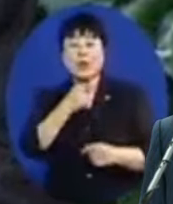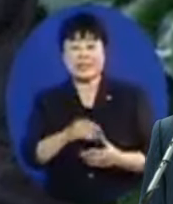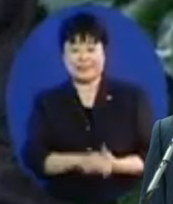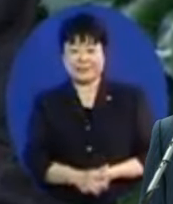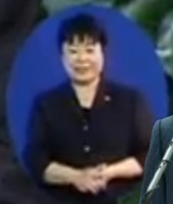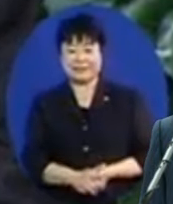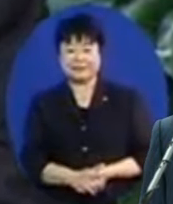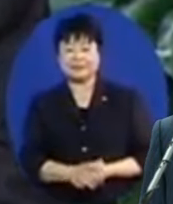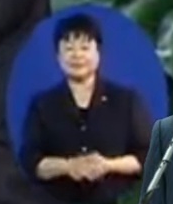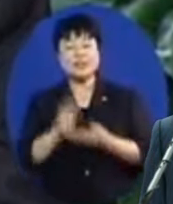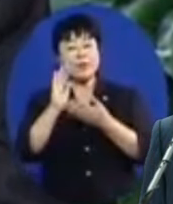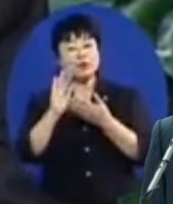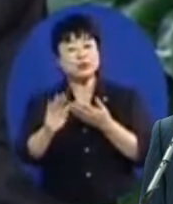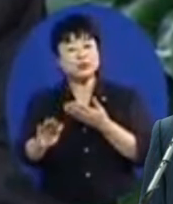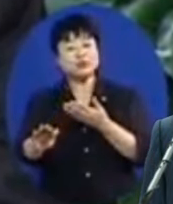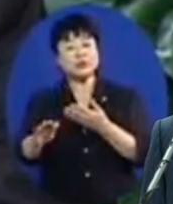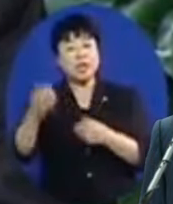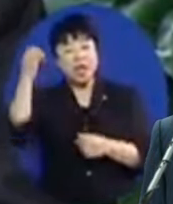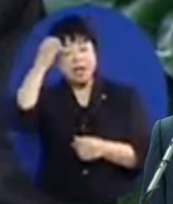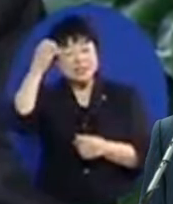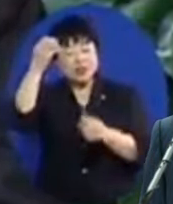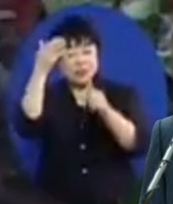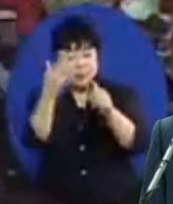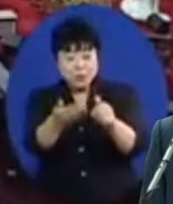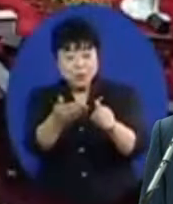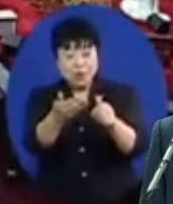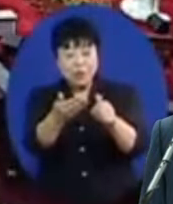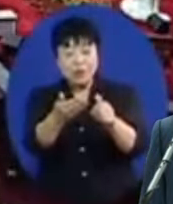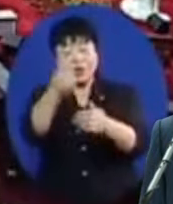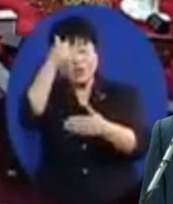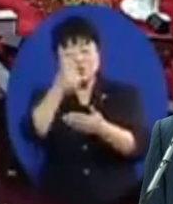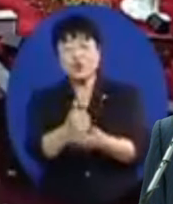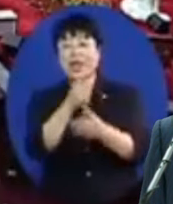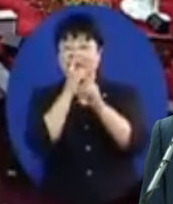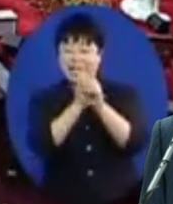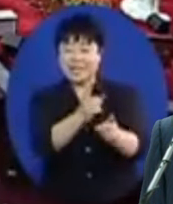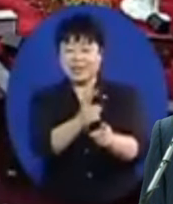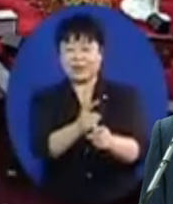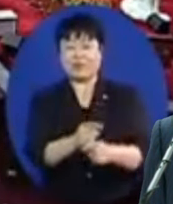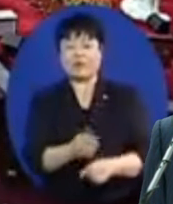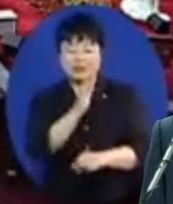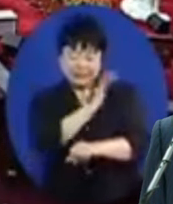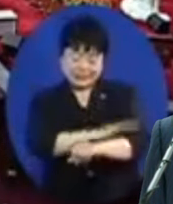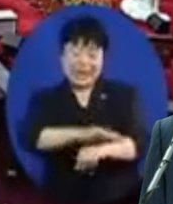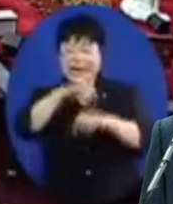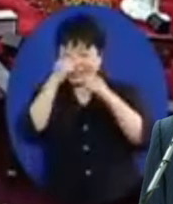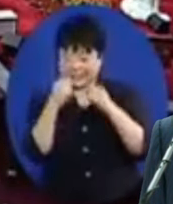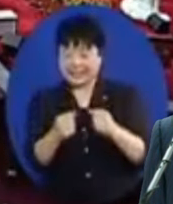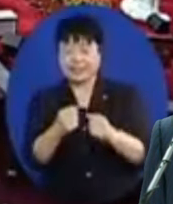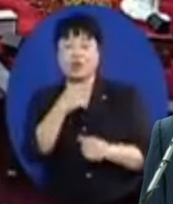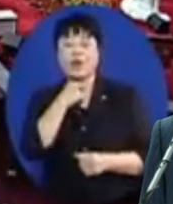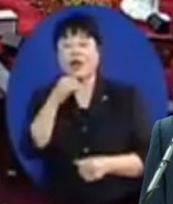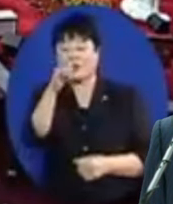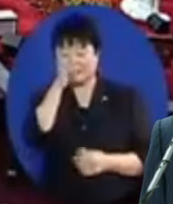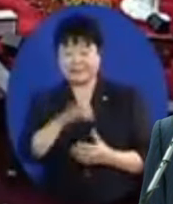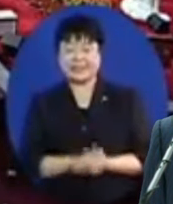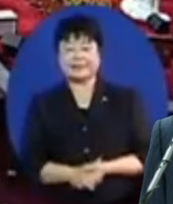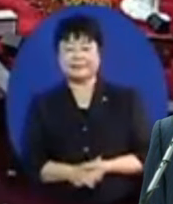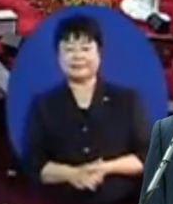것입니다. 그리고 난 다음 성령을 주셔서 우리가 죄를 이기고 정상적인 생활을 하기를 원하시는